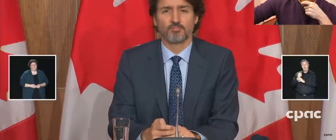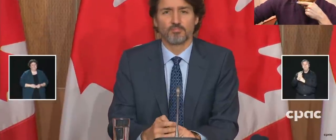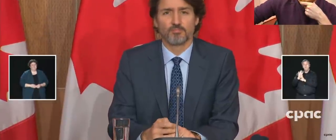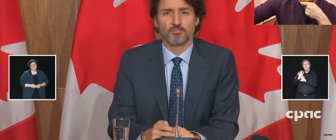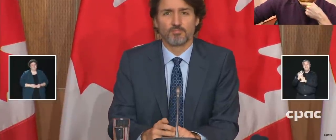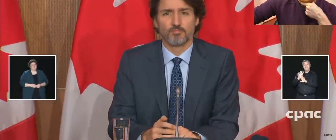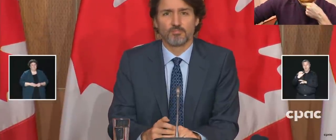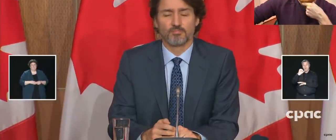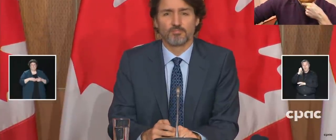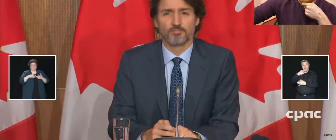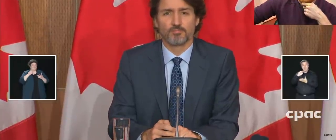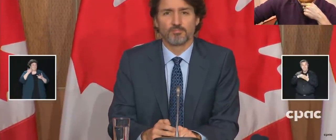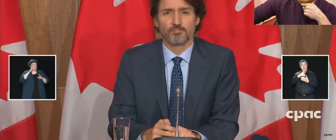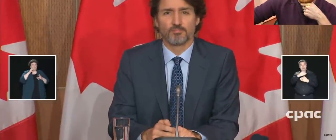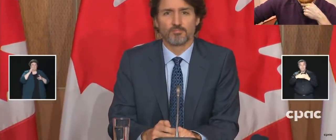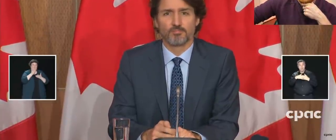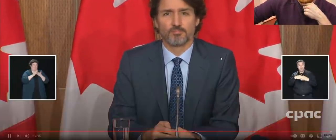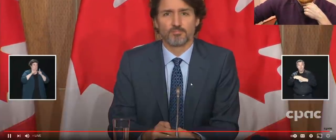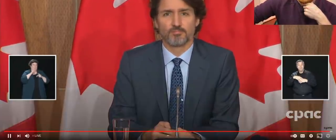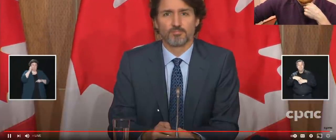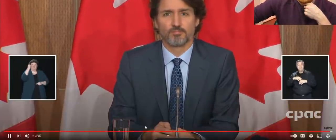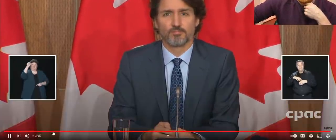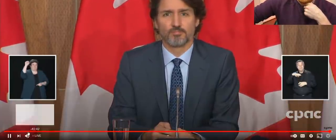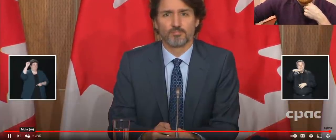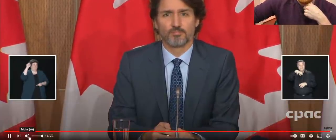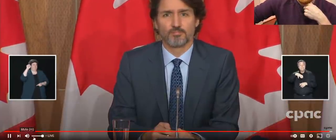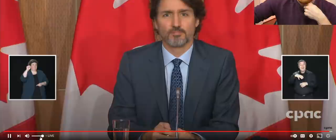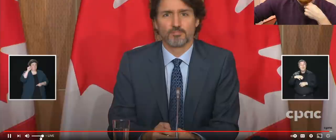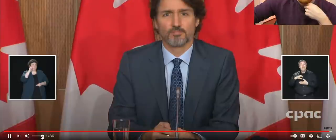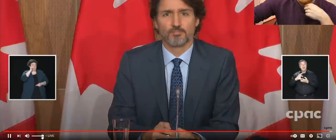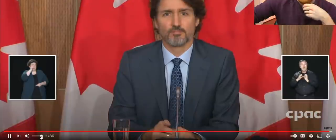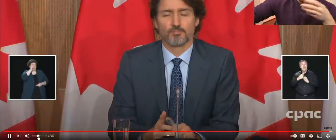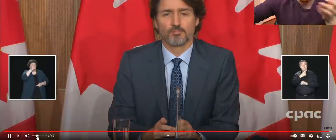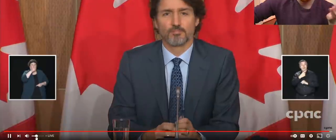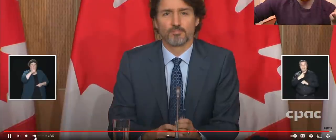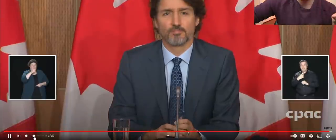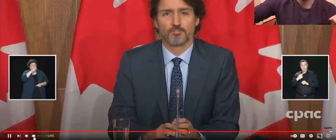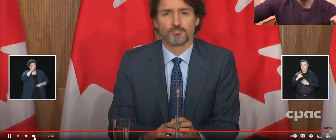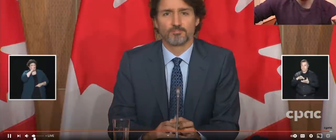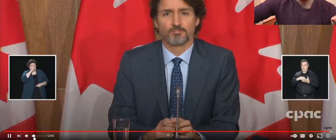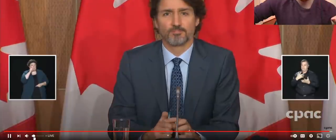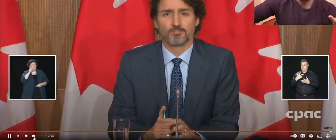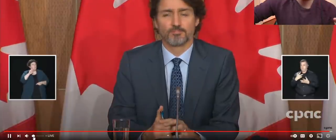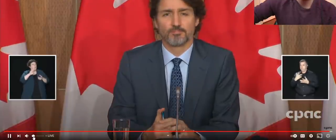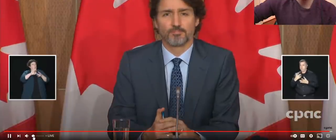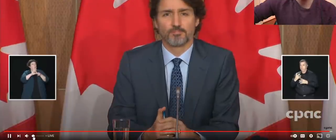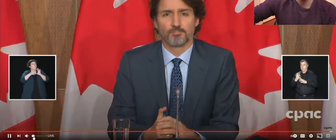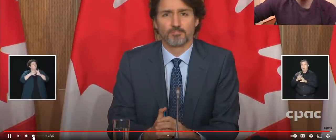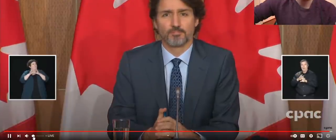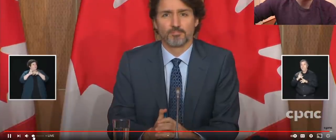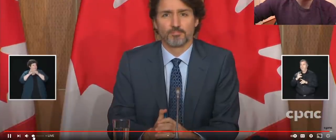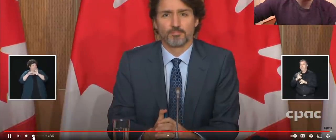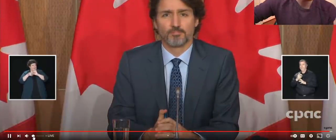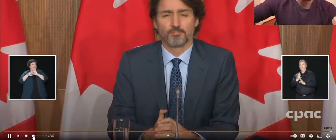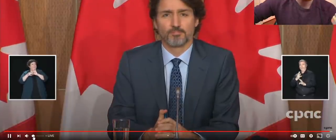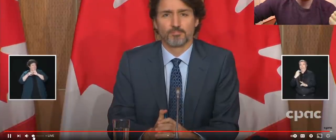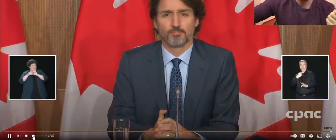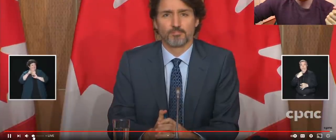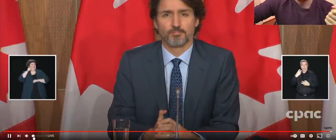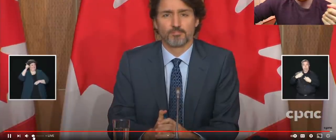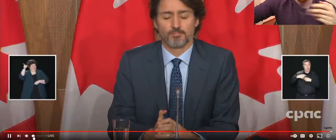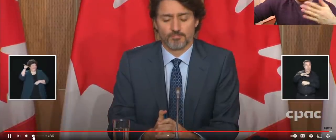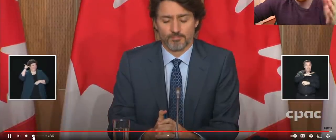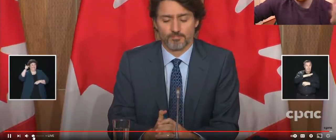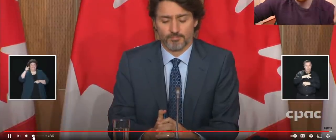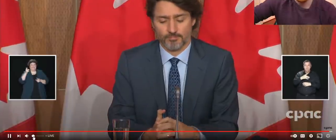qui est prévue demain à Montréal, près du Stade olympique. On nous dit que ça va perturber la vaccination. I've got to find a stream somewhere. Maybe CBC does it or something. I've got to